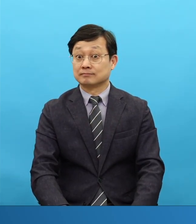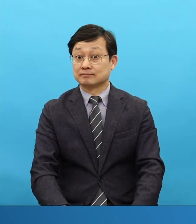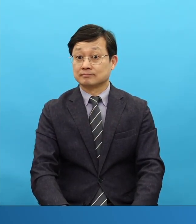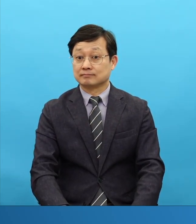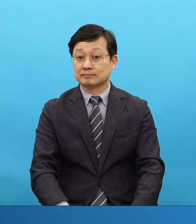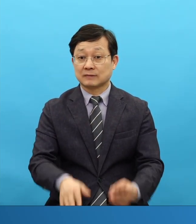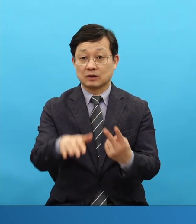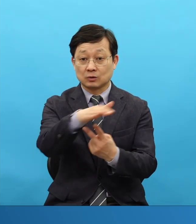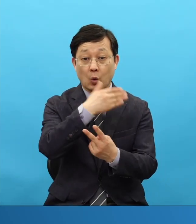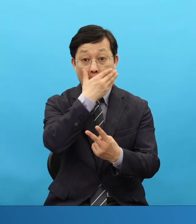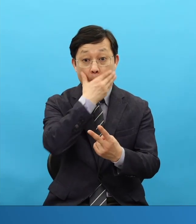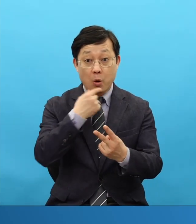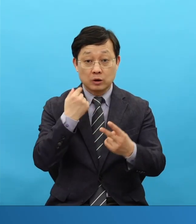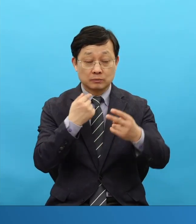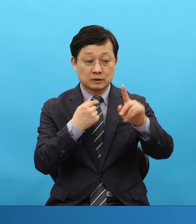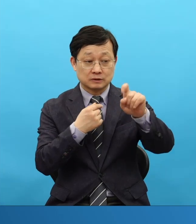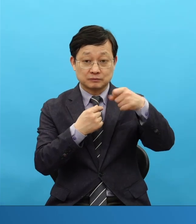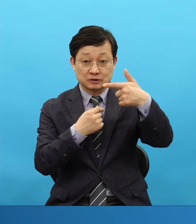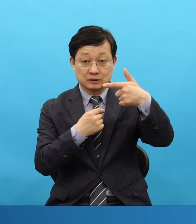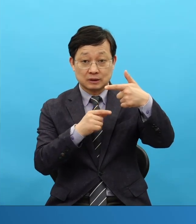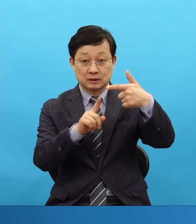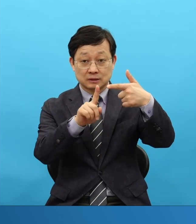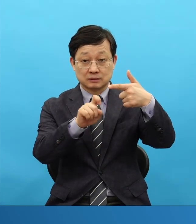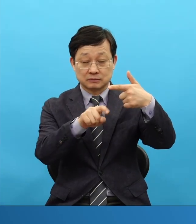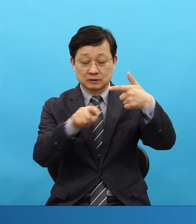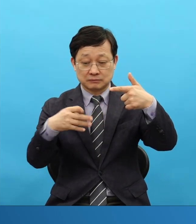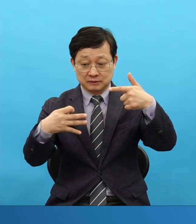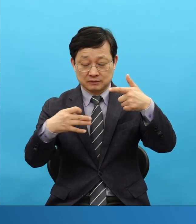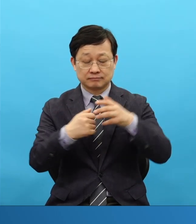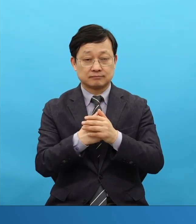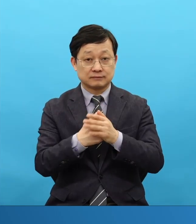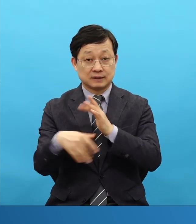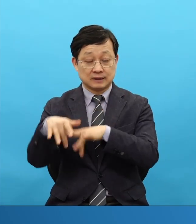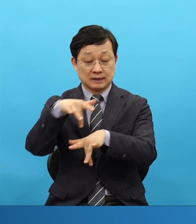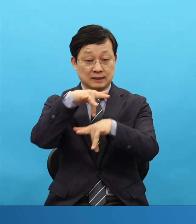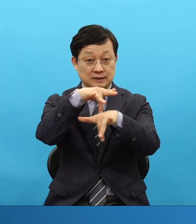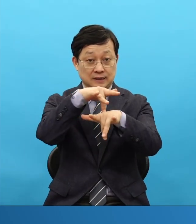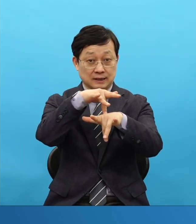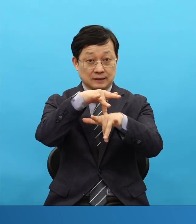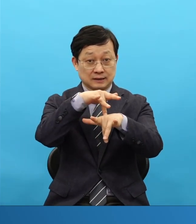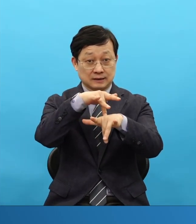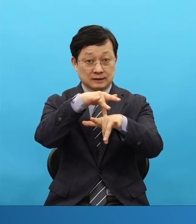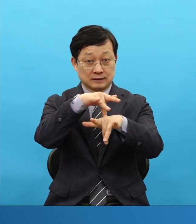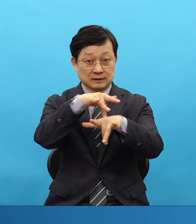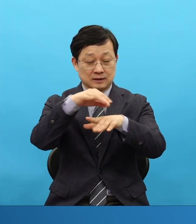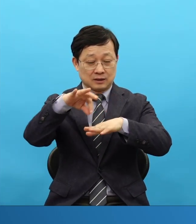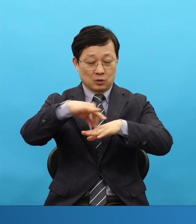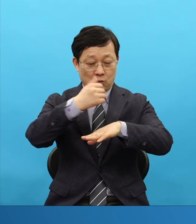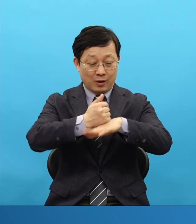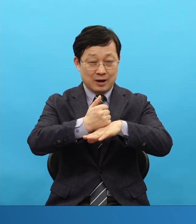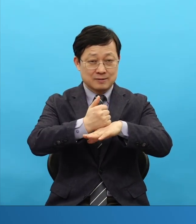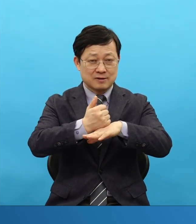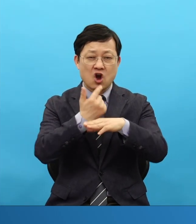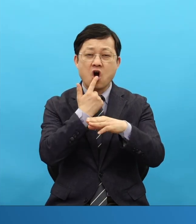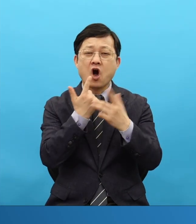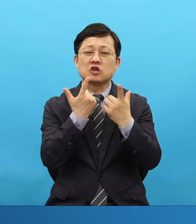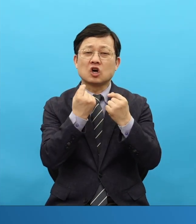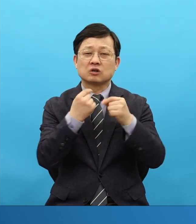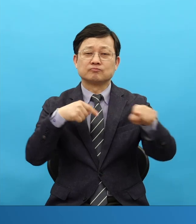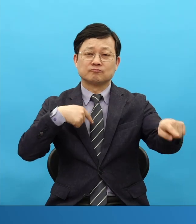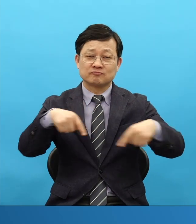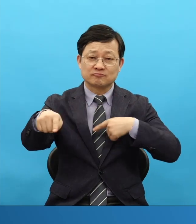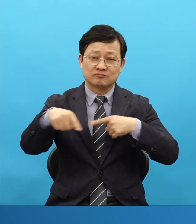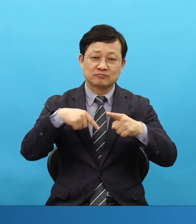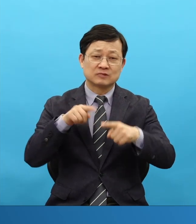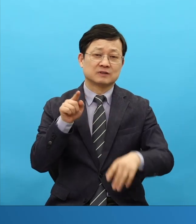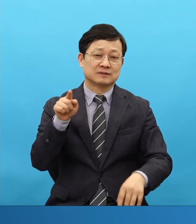완전히 사단이요. 눈에 안 보이게 모든 걸 쥐고 왕노릇하는 거예요. Completely, Satan is holding on to all